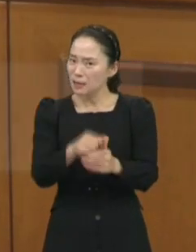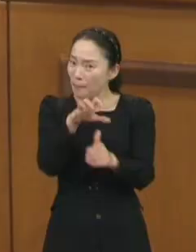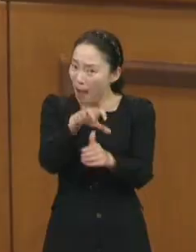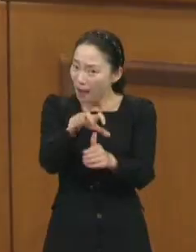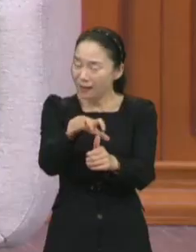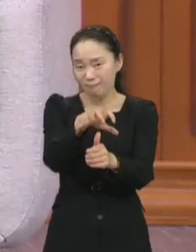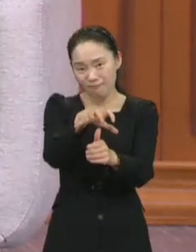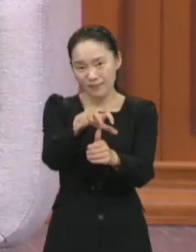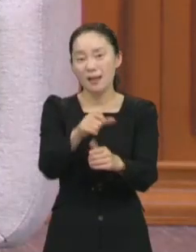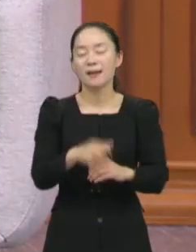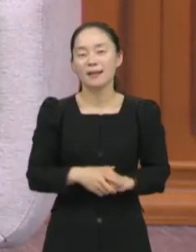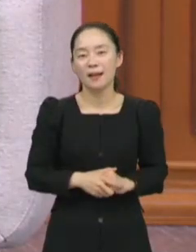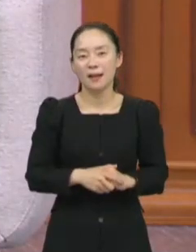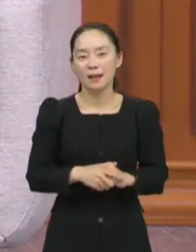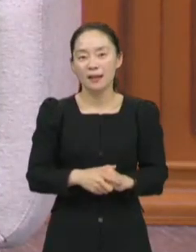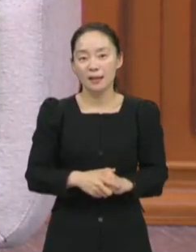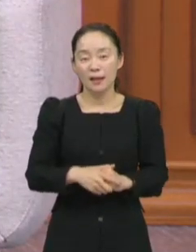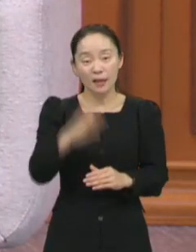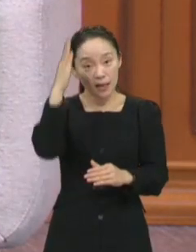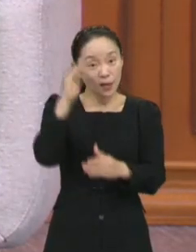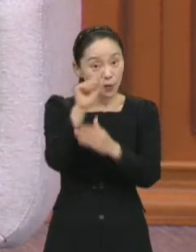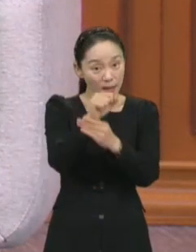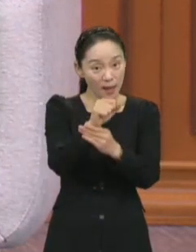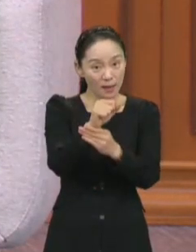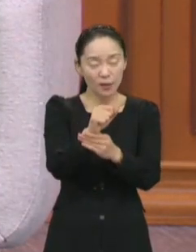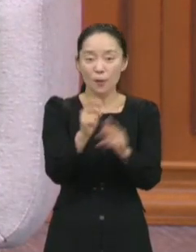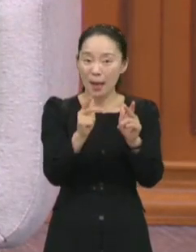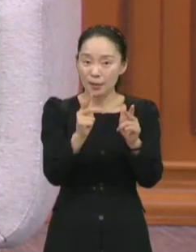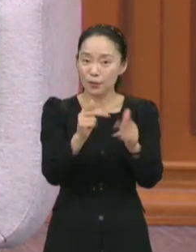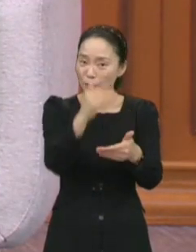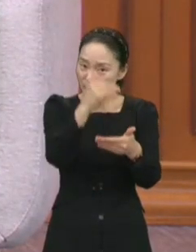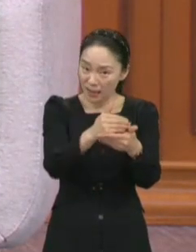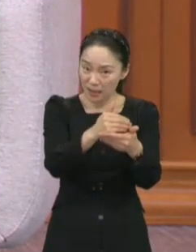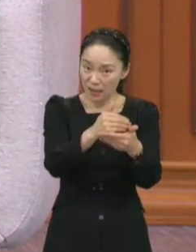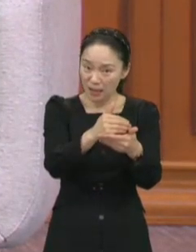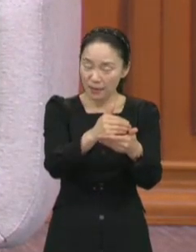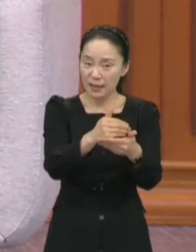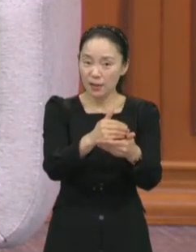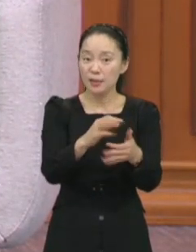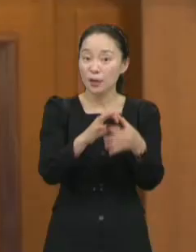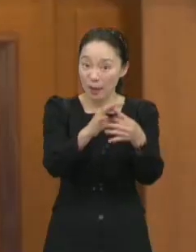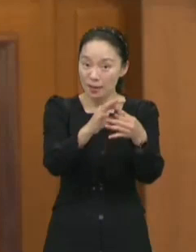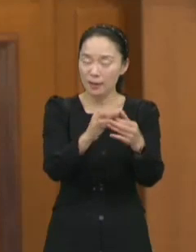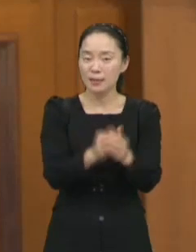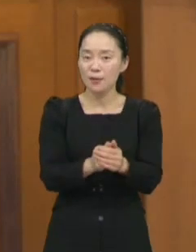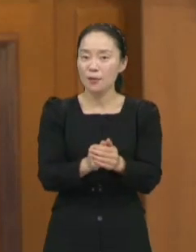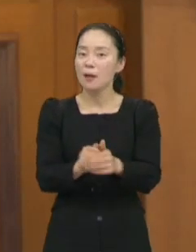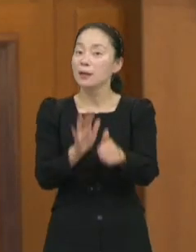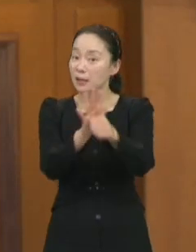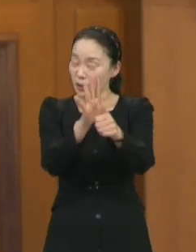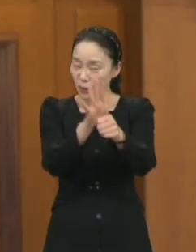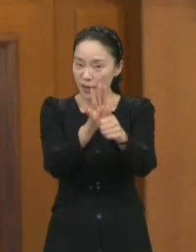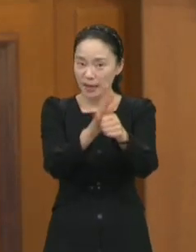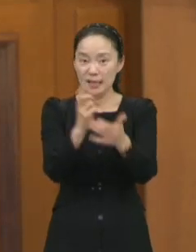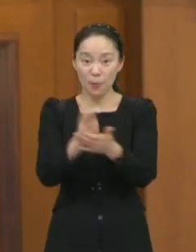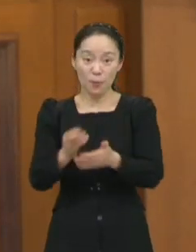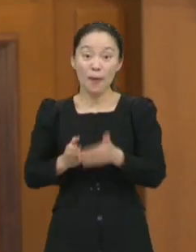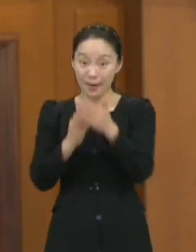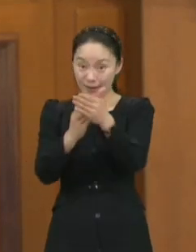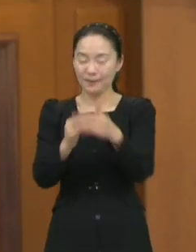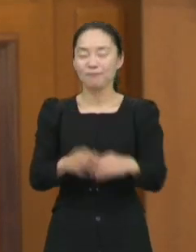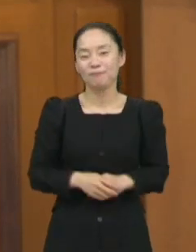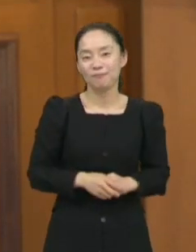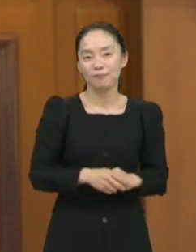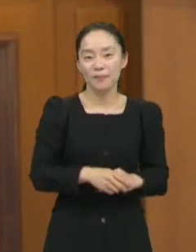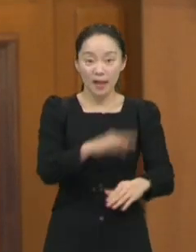상태입니다 예 석탄 화력 발전소 폐지에 따라서이를 지원하기 위한 법안을 발휘했습니다